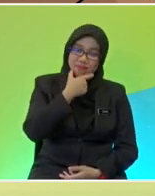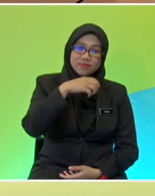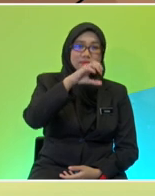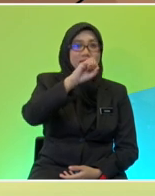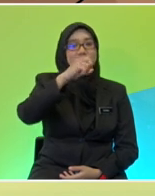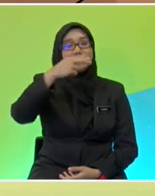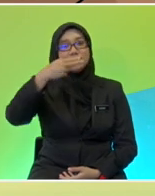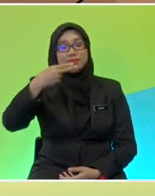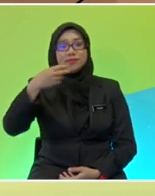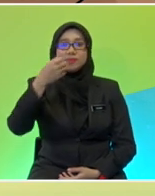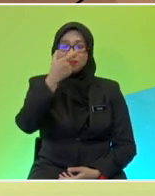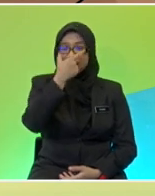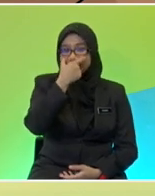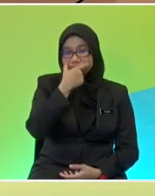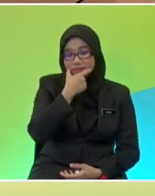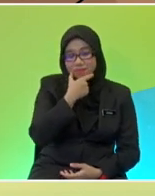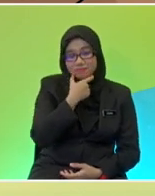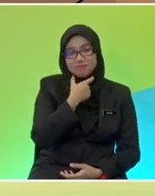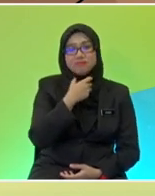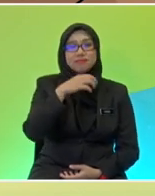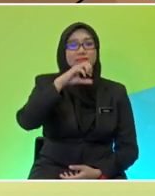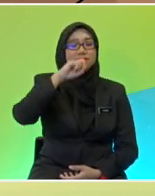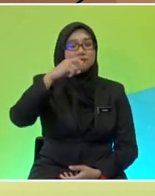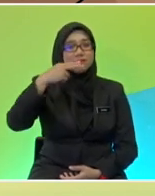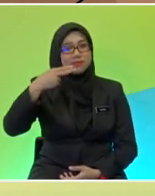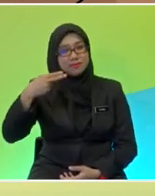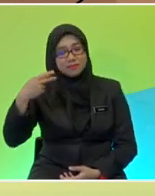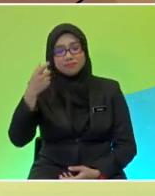kasihan Aduh kasihan